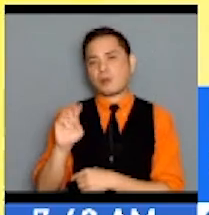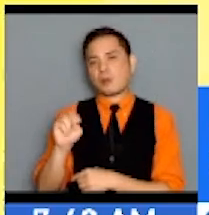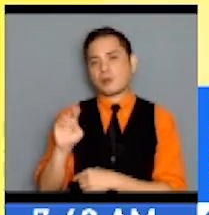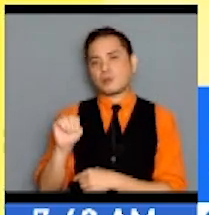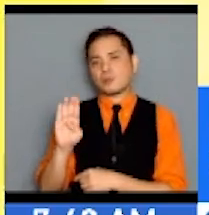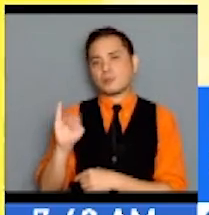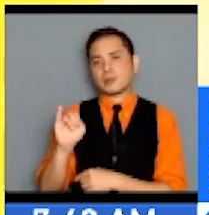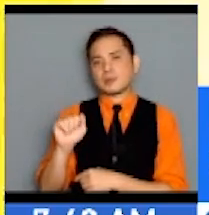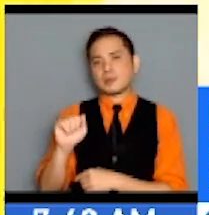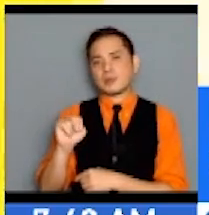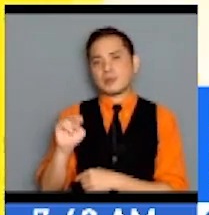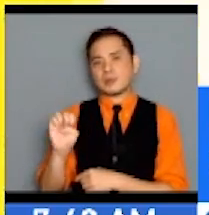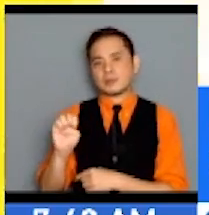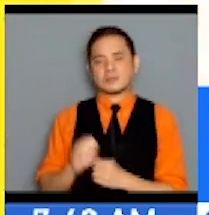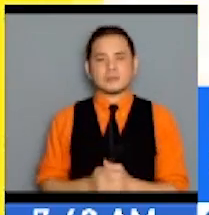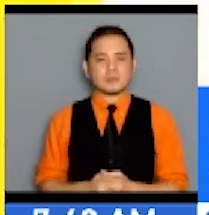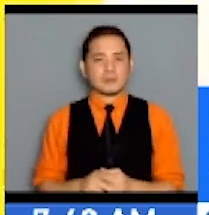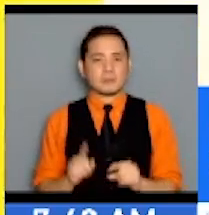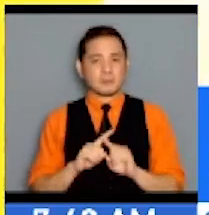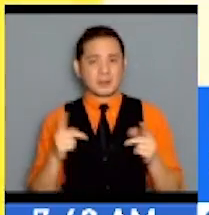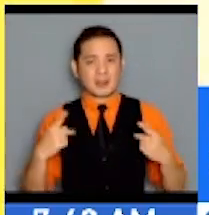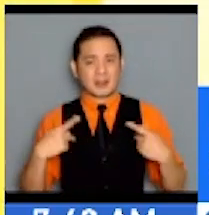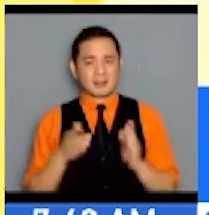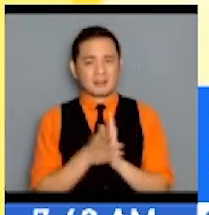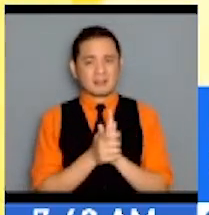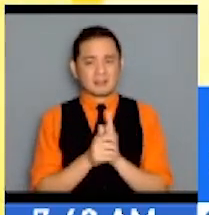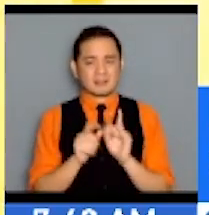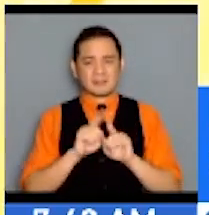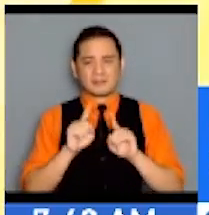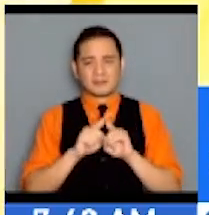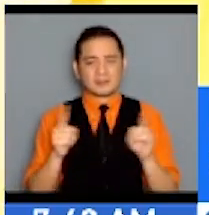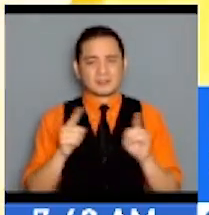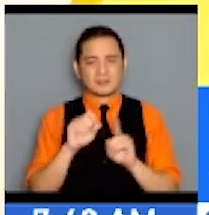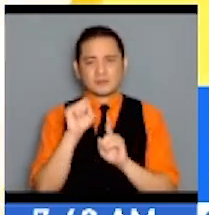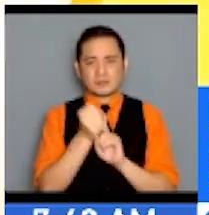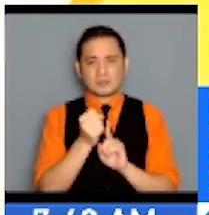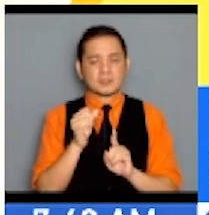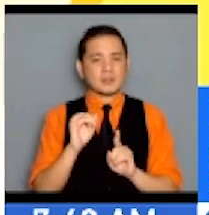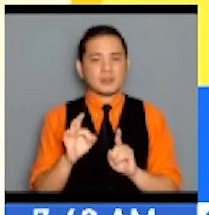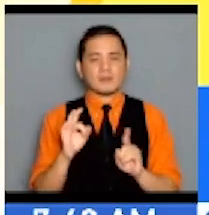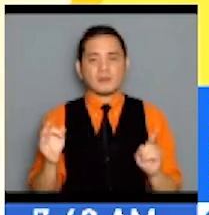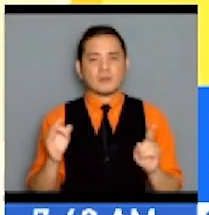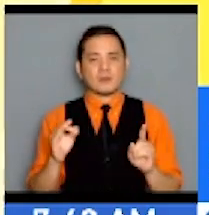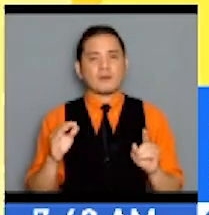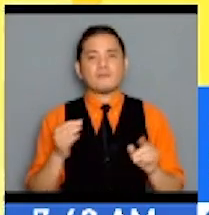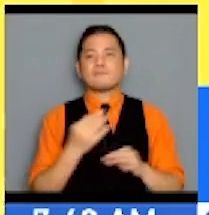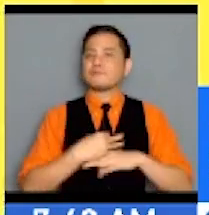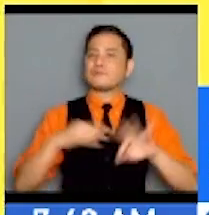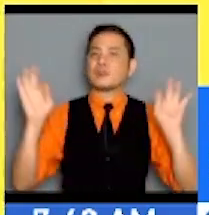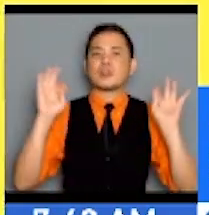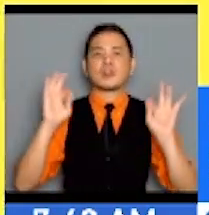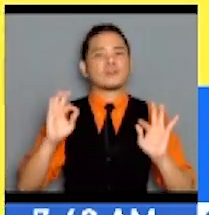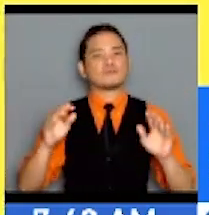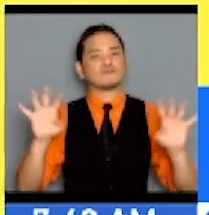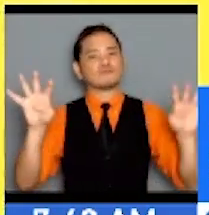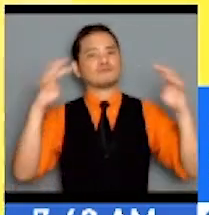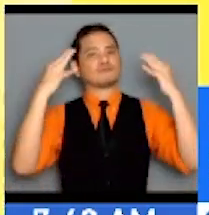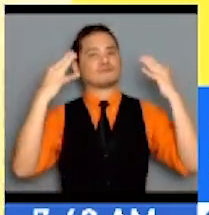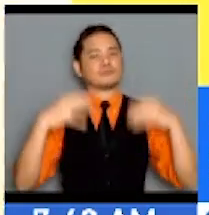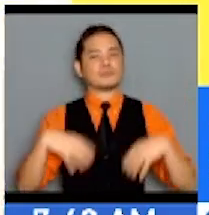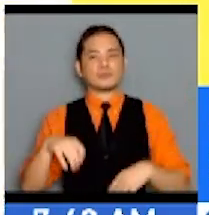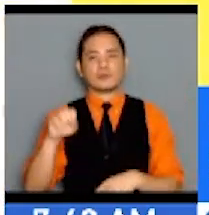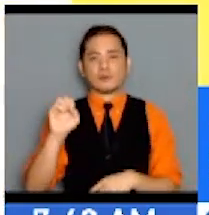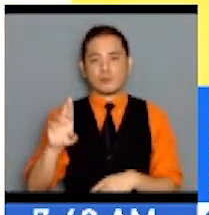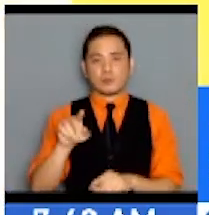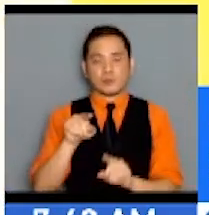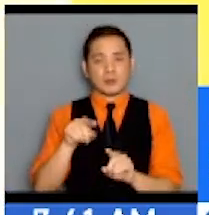certain circumstances. Yung scandalous, yung out in the open, mga ganyan. Or nakipagtalik sa conjugal house, sa mismong